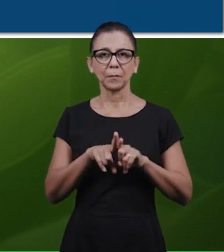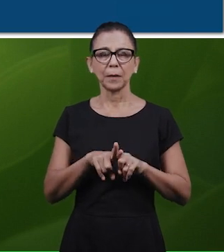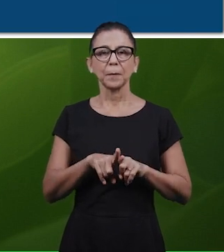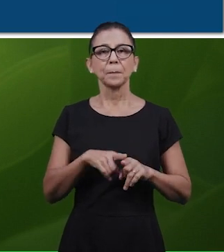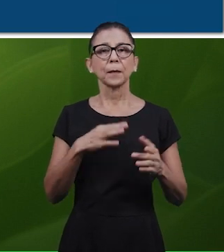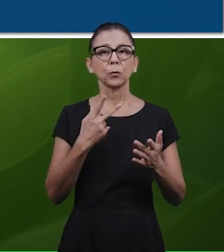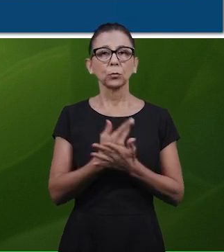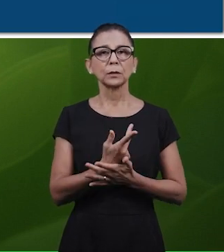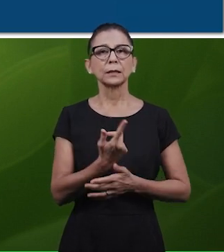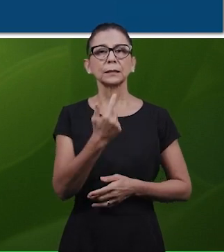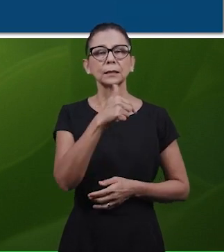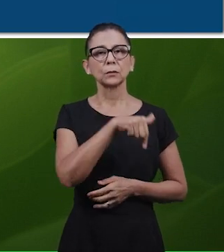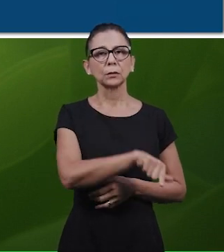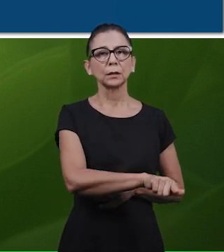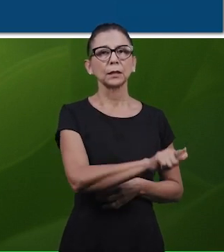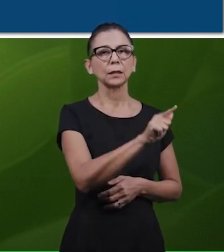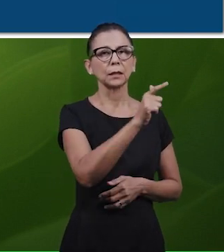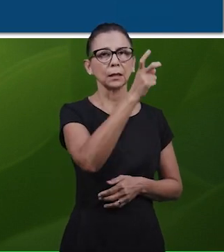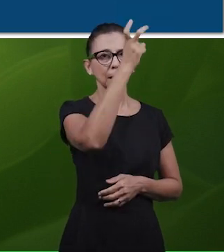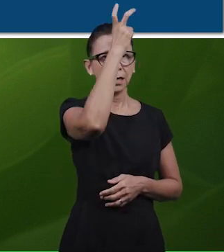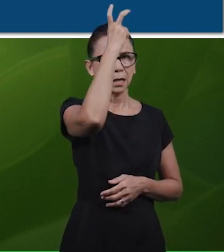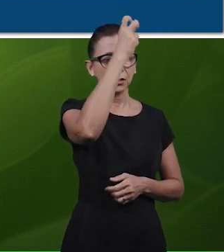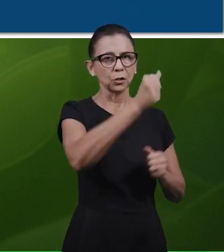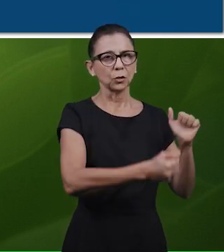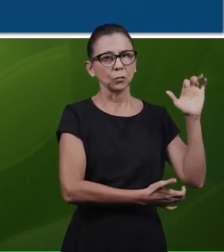est en accord avec plusieurs passages. La sortie